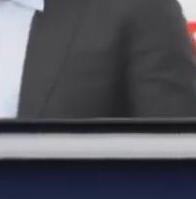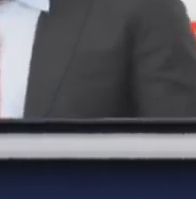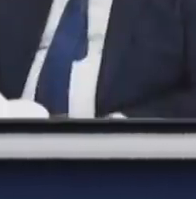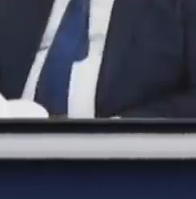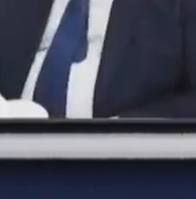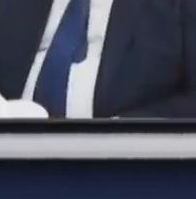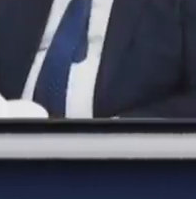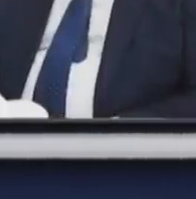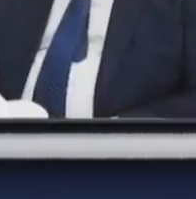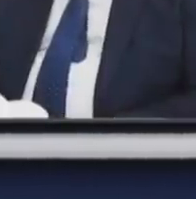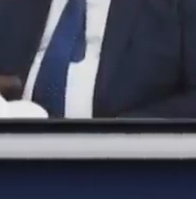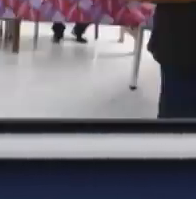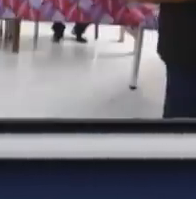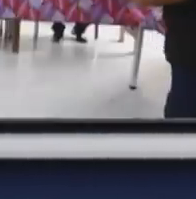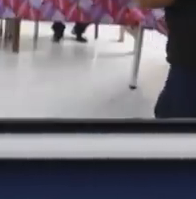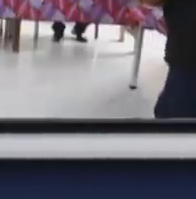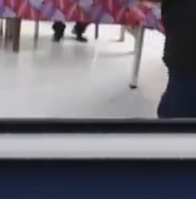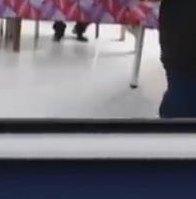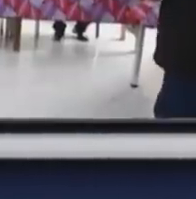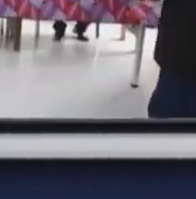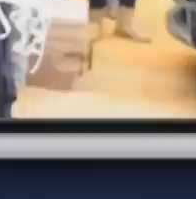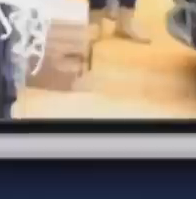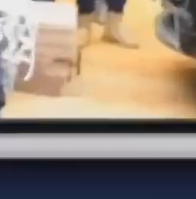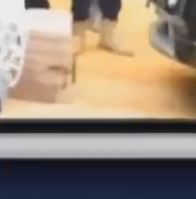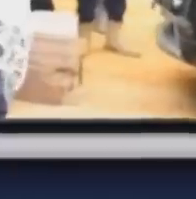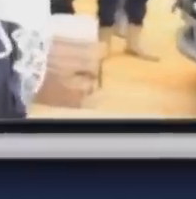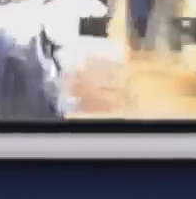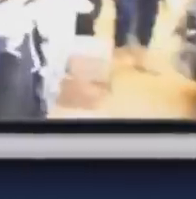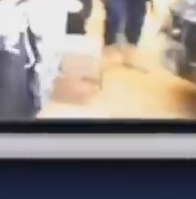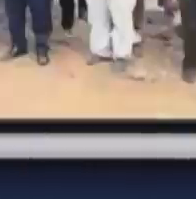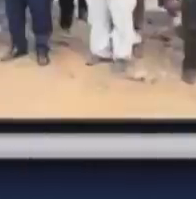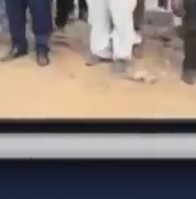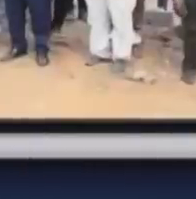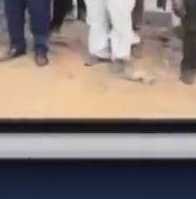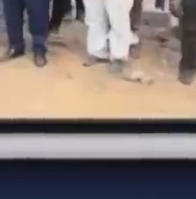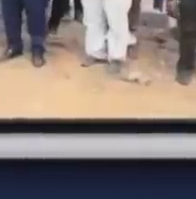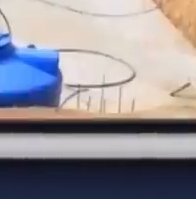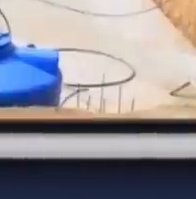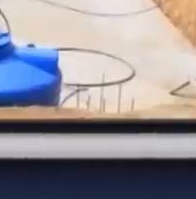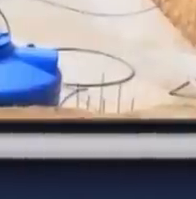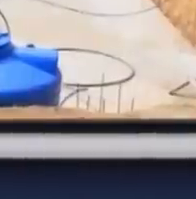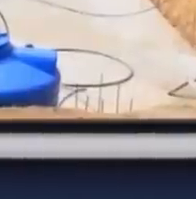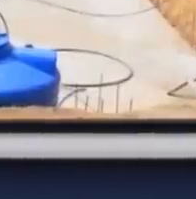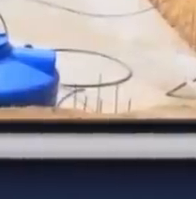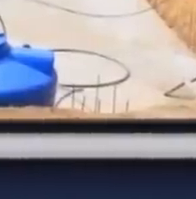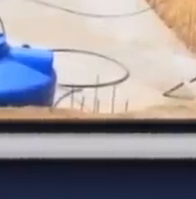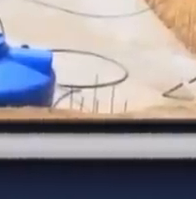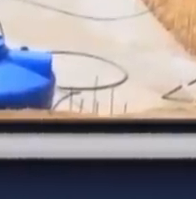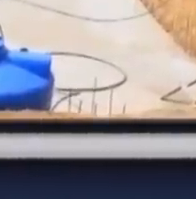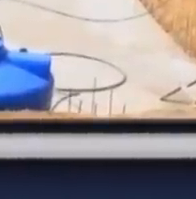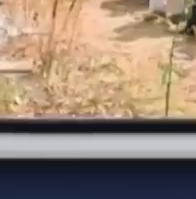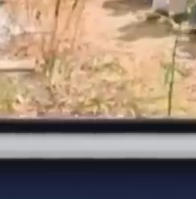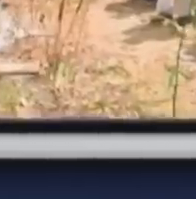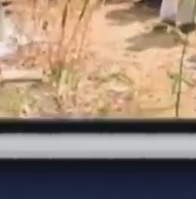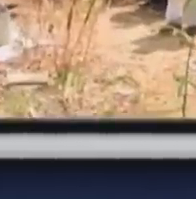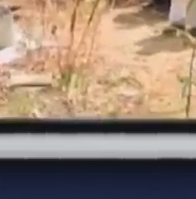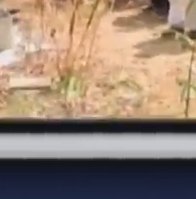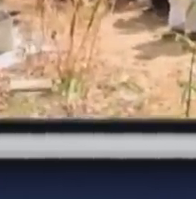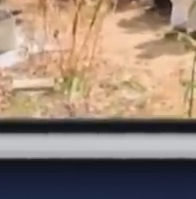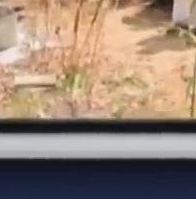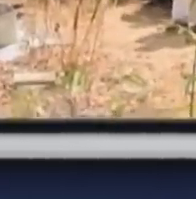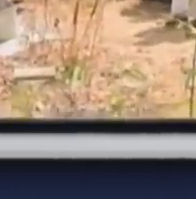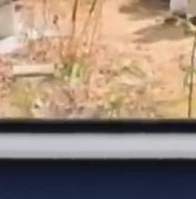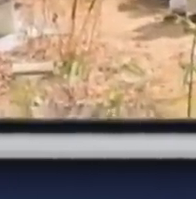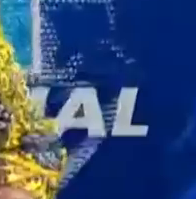site d'expérimentation. L'école de santé publique de l'université de Kinshasa, Médecins sans frontières et l'UNICEF sont des